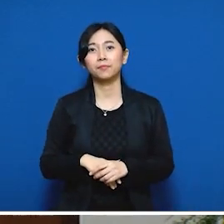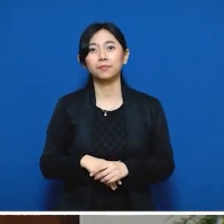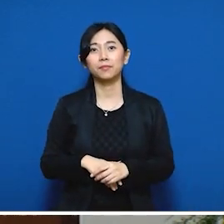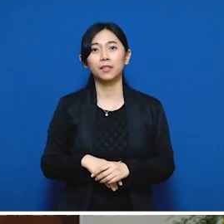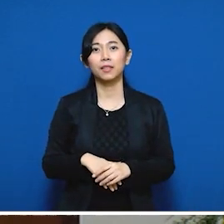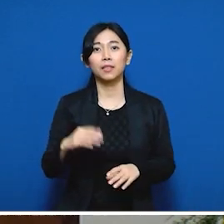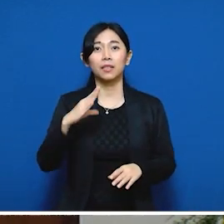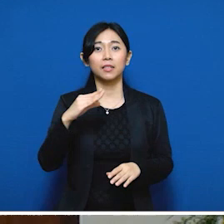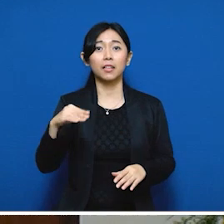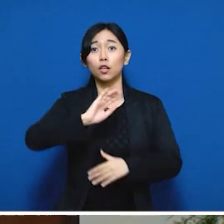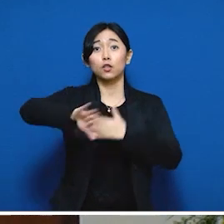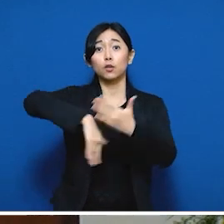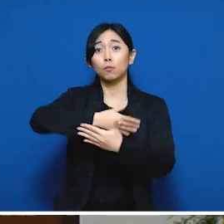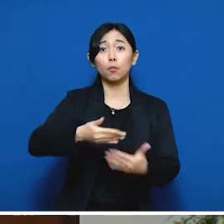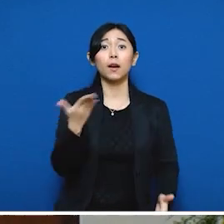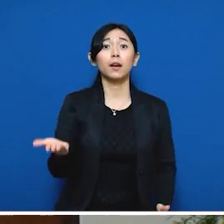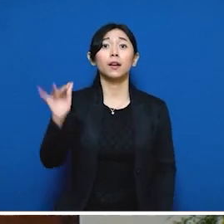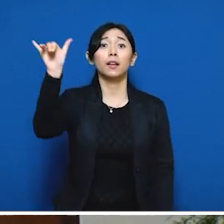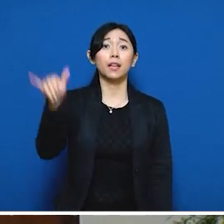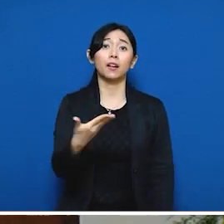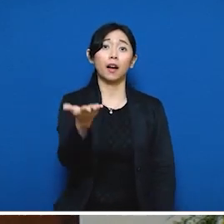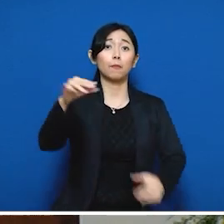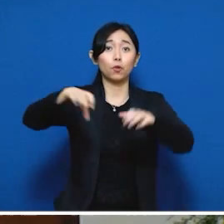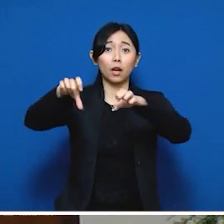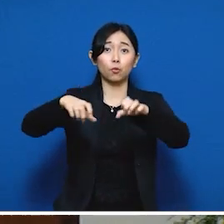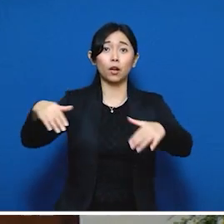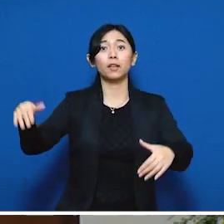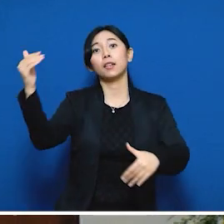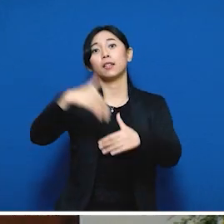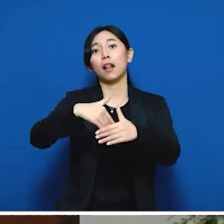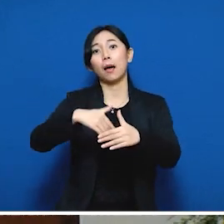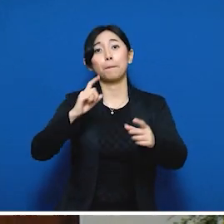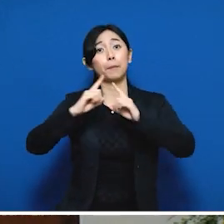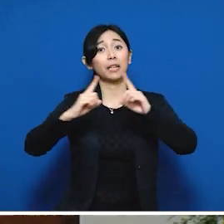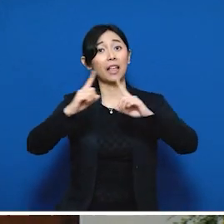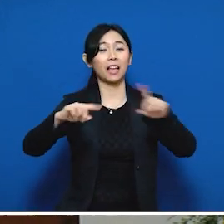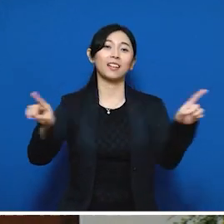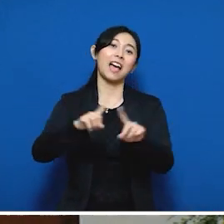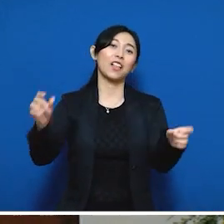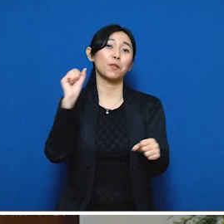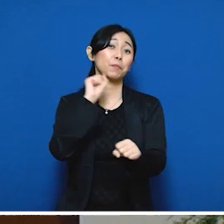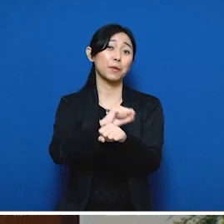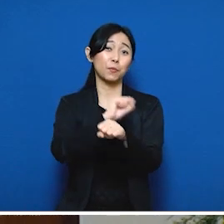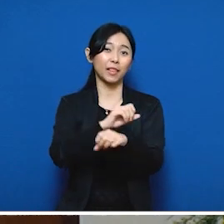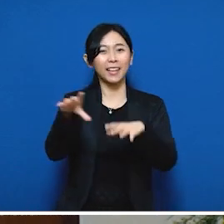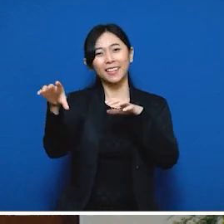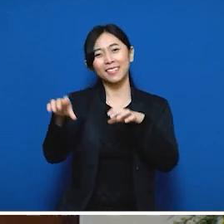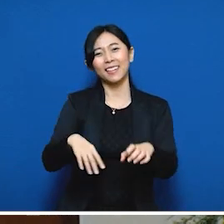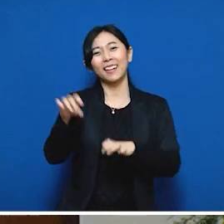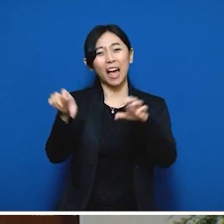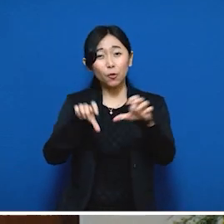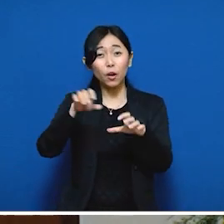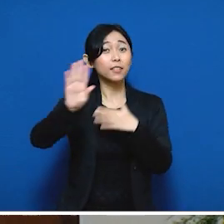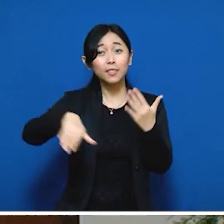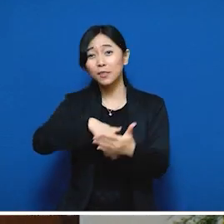Dan segala sesuatu yang kamu lakukan dengan perkataan atau perbuatan, lakukanlah